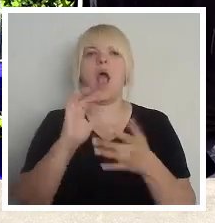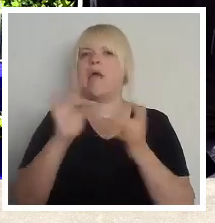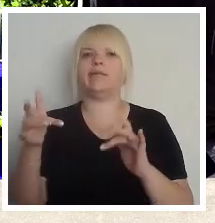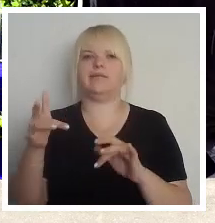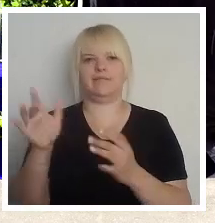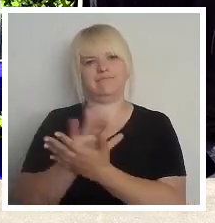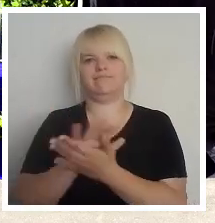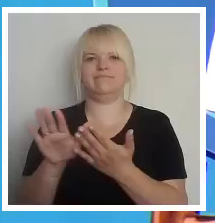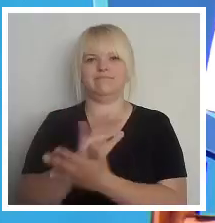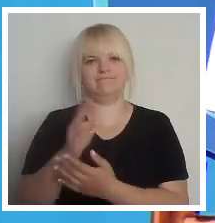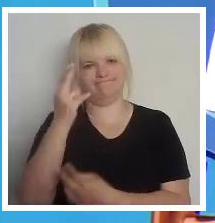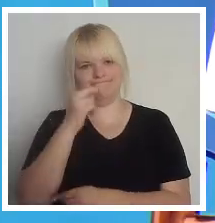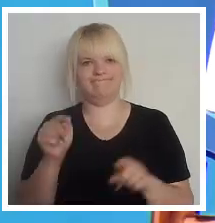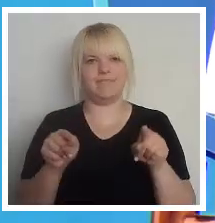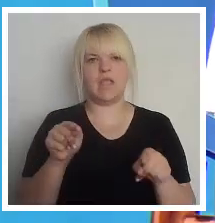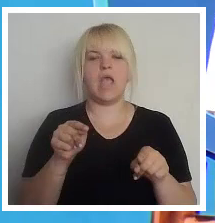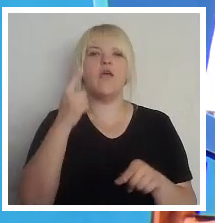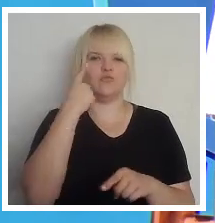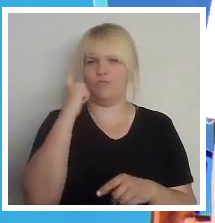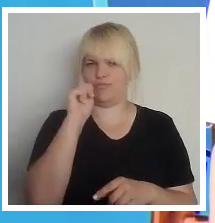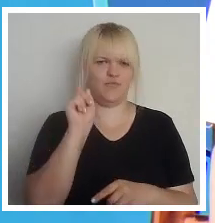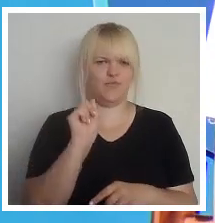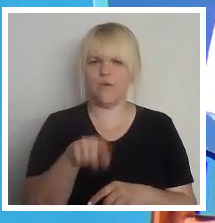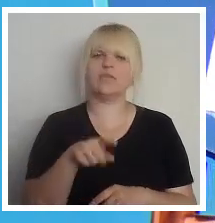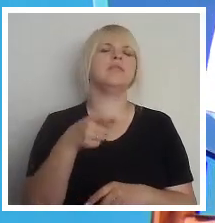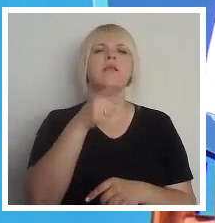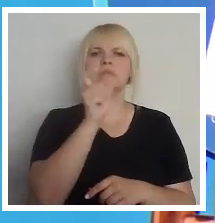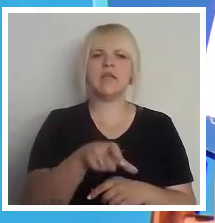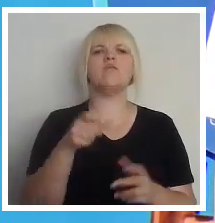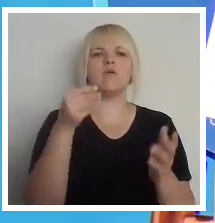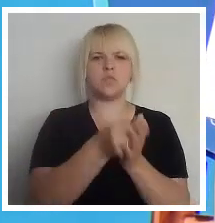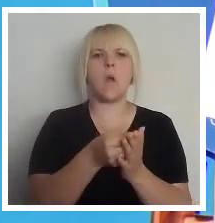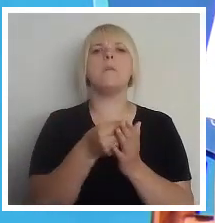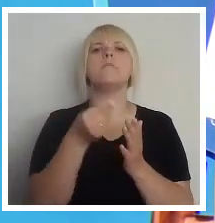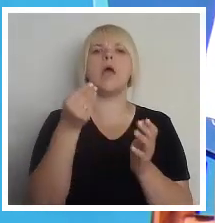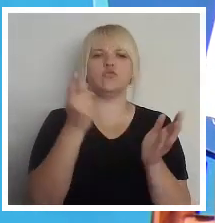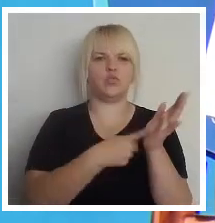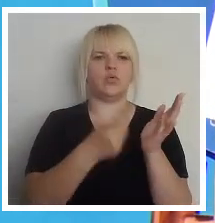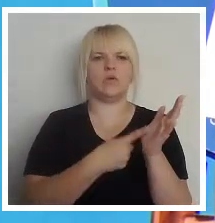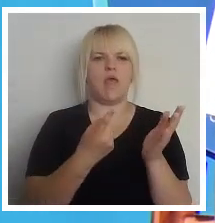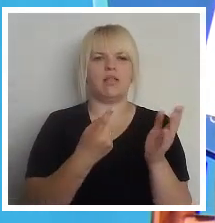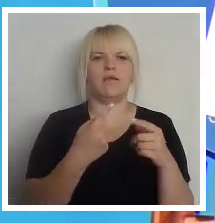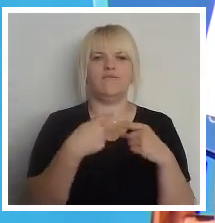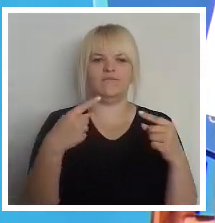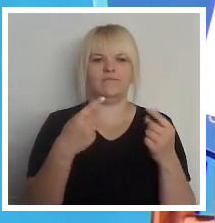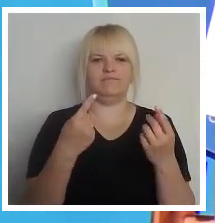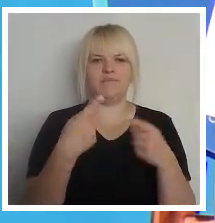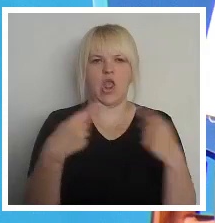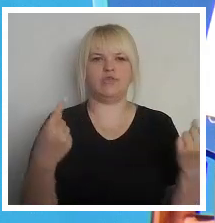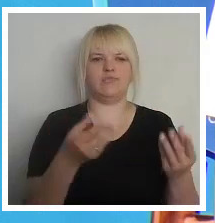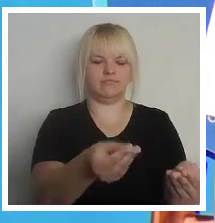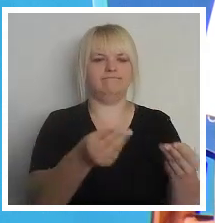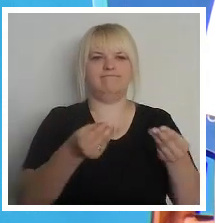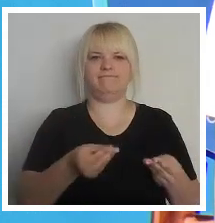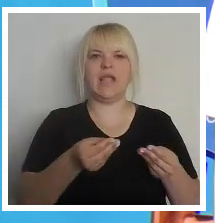platformām? Nu, es domāju, nepārprotam, jo cilvēks pērkot žurnālu, viņš dabū un fizisku priekšmetu. Un cilvēki kaut kādā